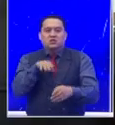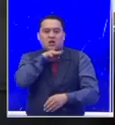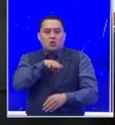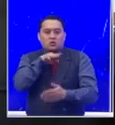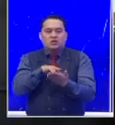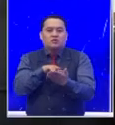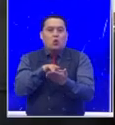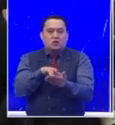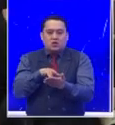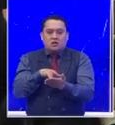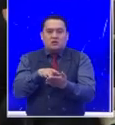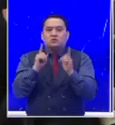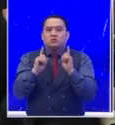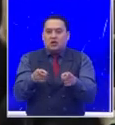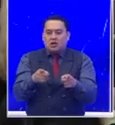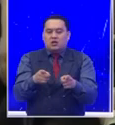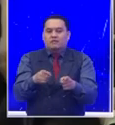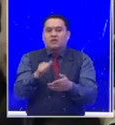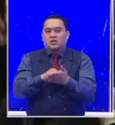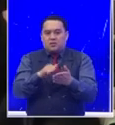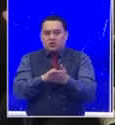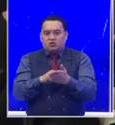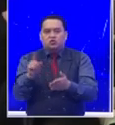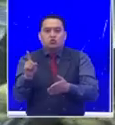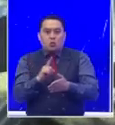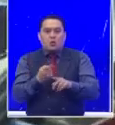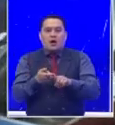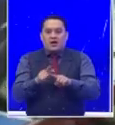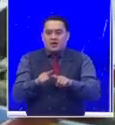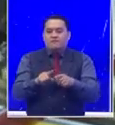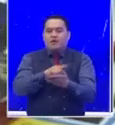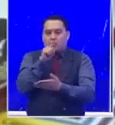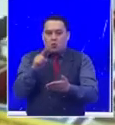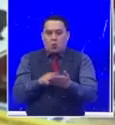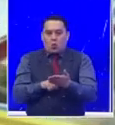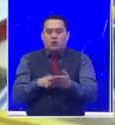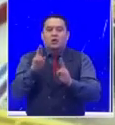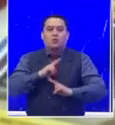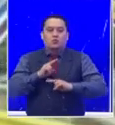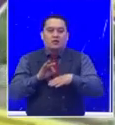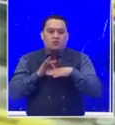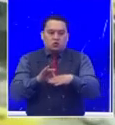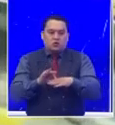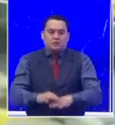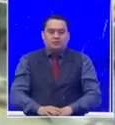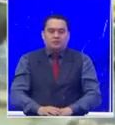туризма. Бахтияр Унербаев согласился с репликами и отметил, что по этим вопросам ведется неустанная работа.